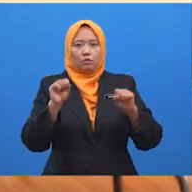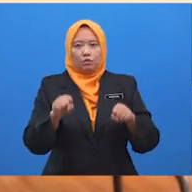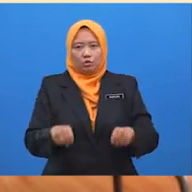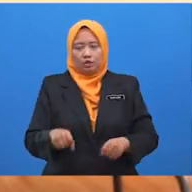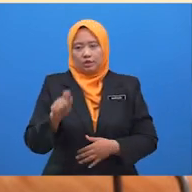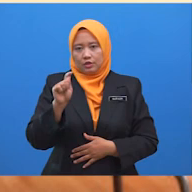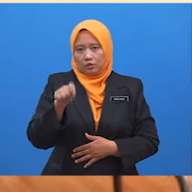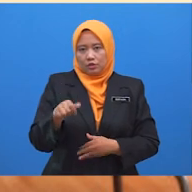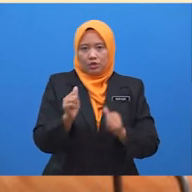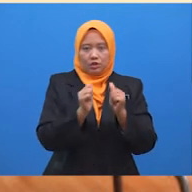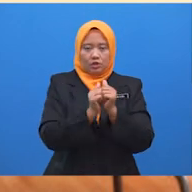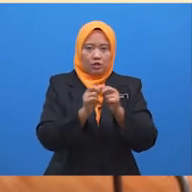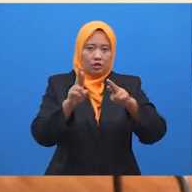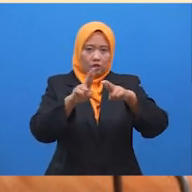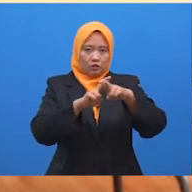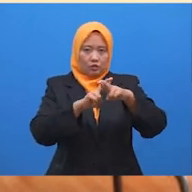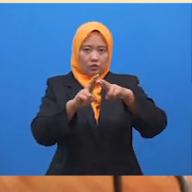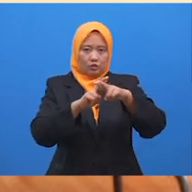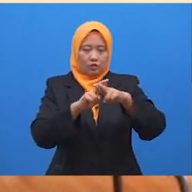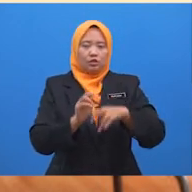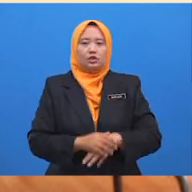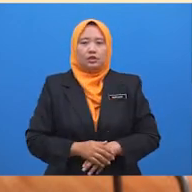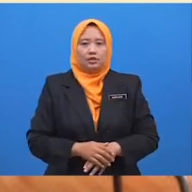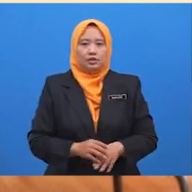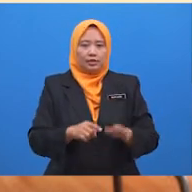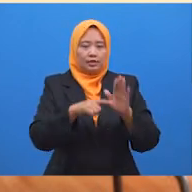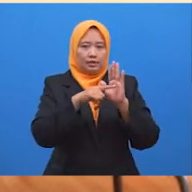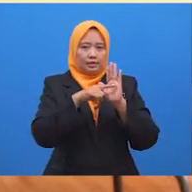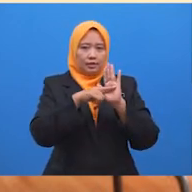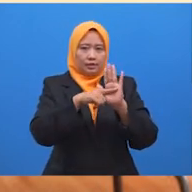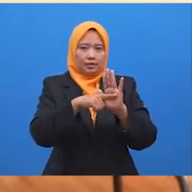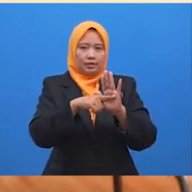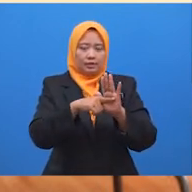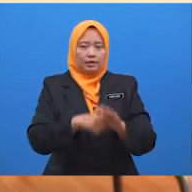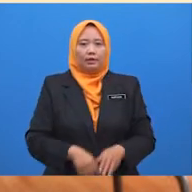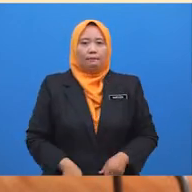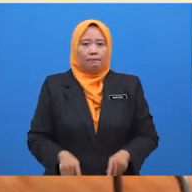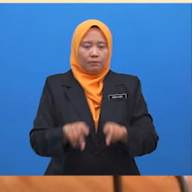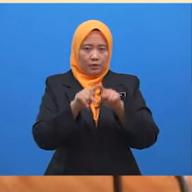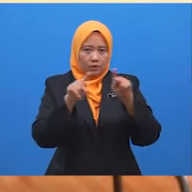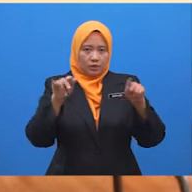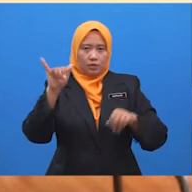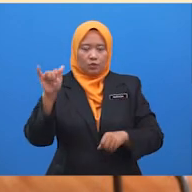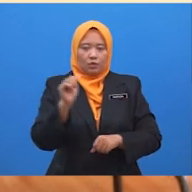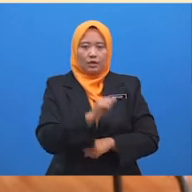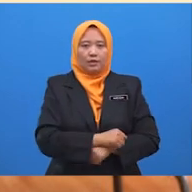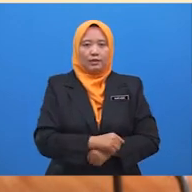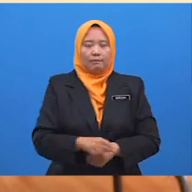dengan menggunakan rumus negatif pintasan Y bahagi dengan pintasan X.